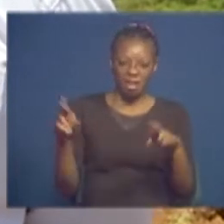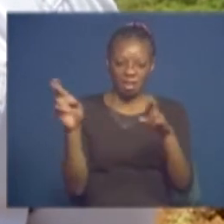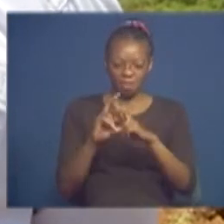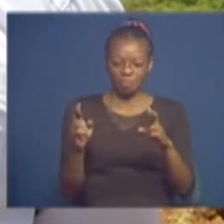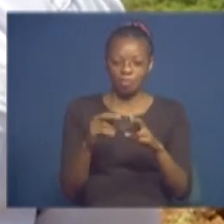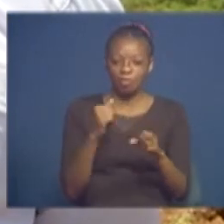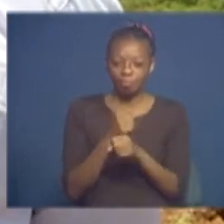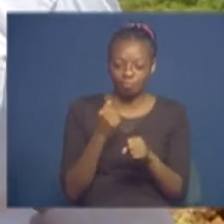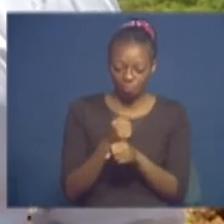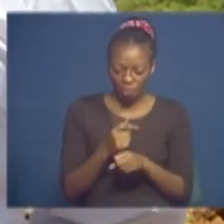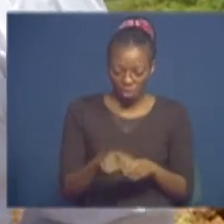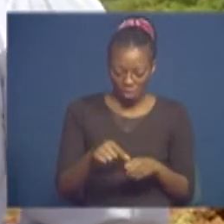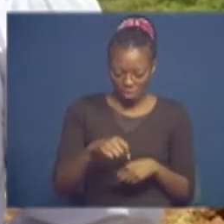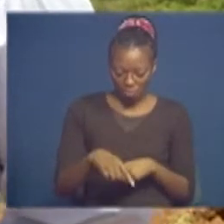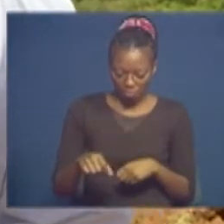zikisha kuwa